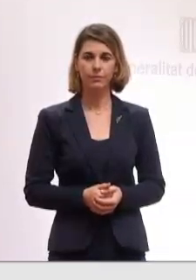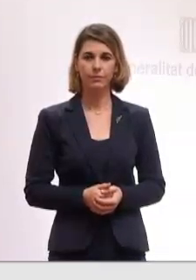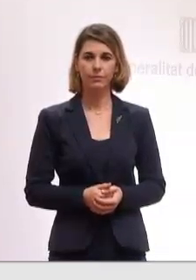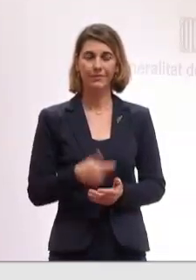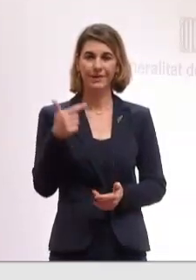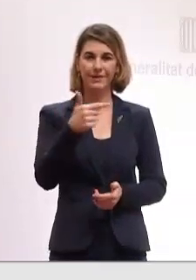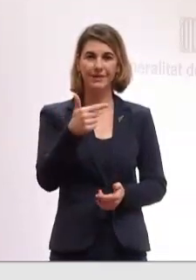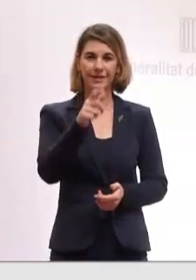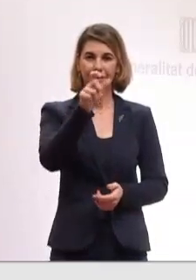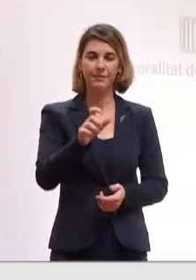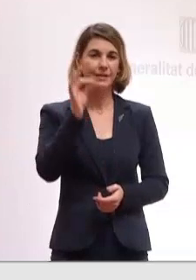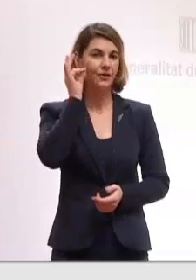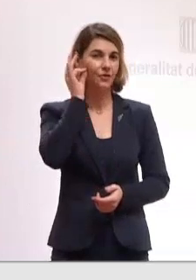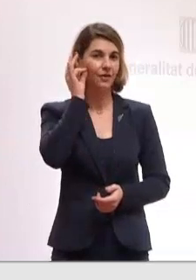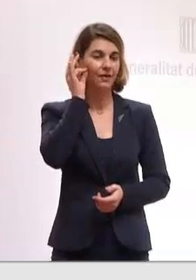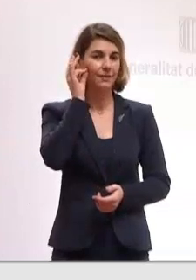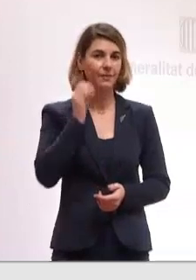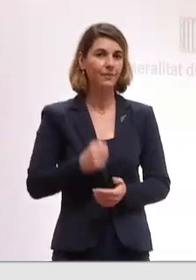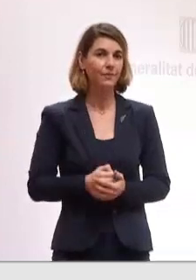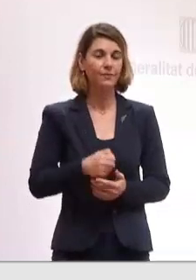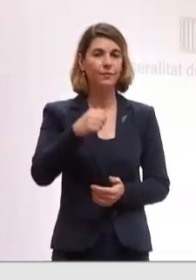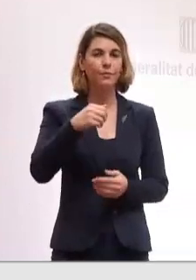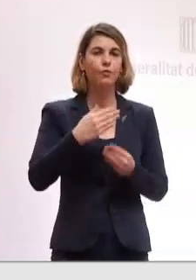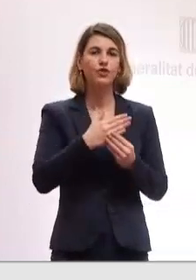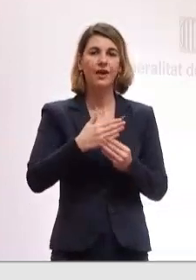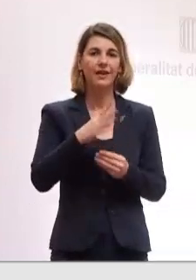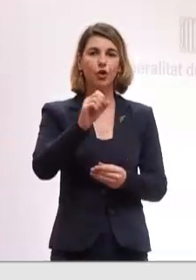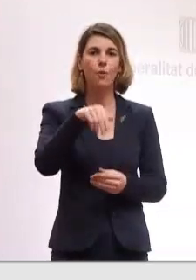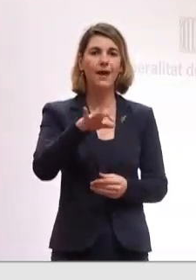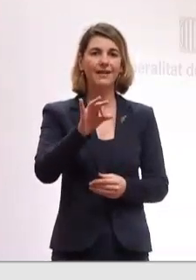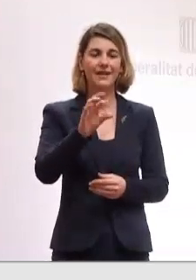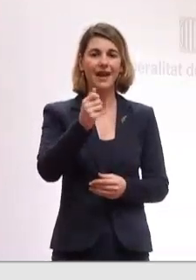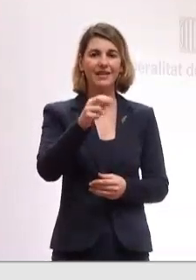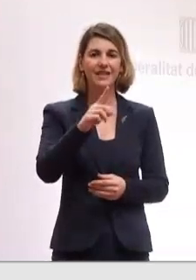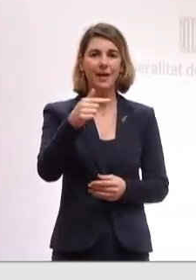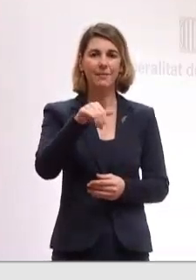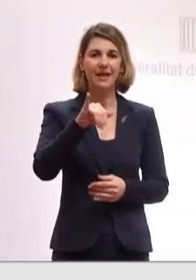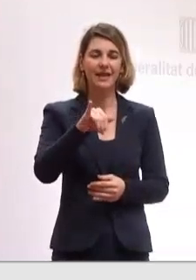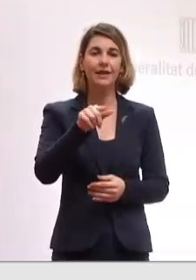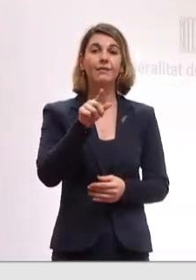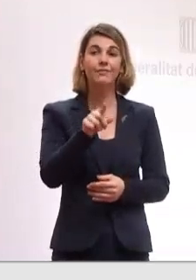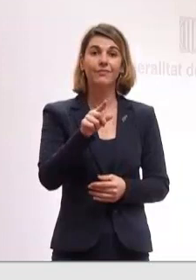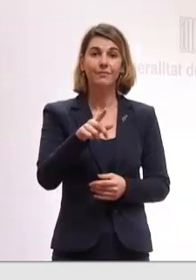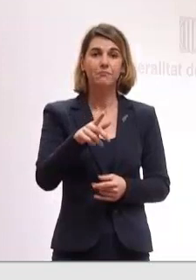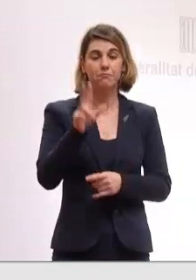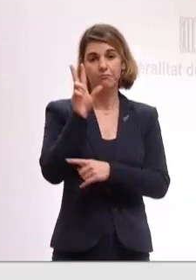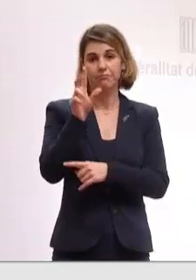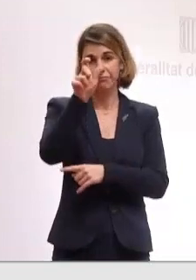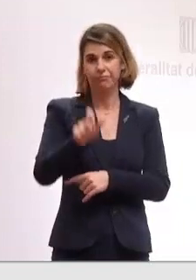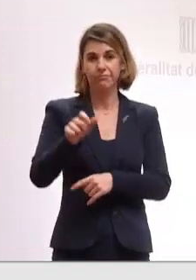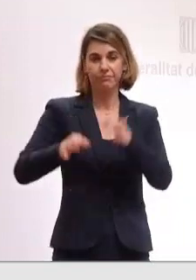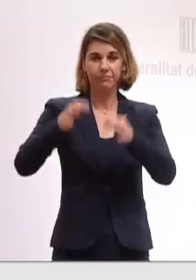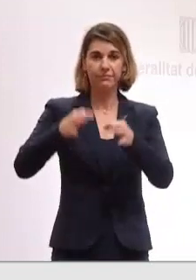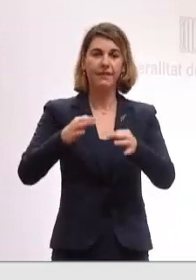G. A la il·lustríssima senyora Montserrat Comas d'Argemí i Cendra, magistrada i presidenta de la secció desena